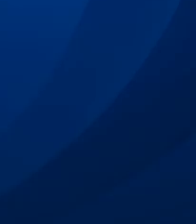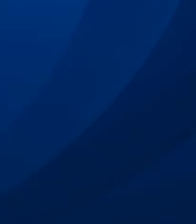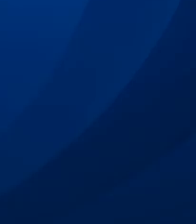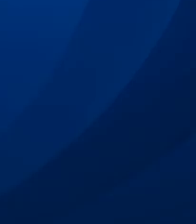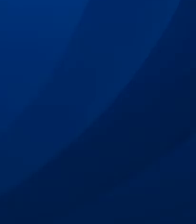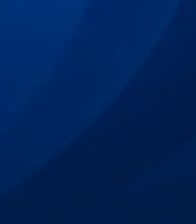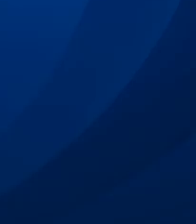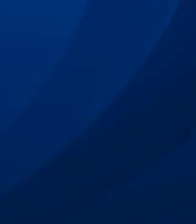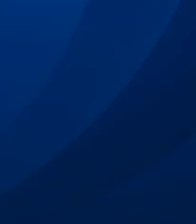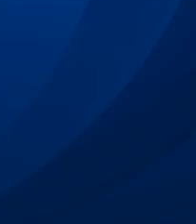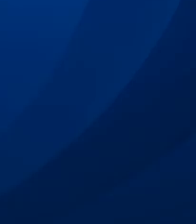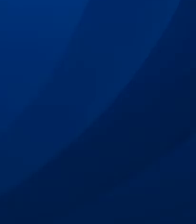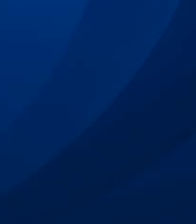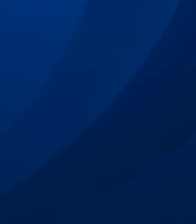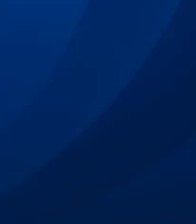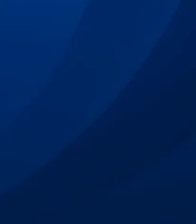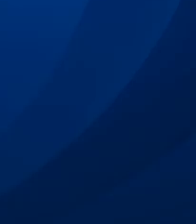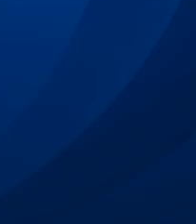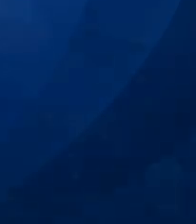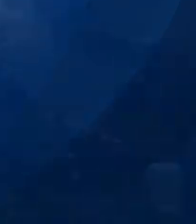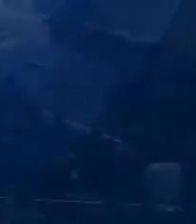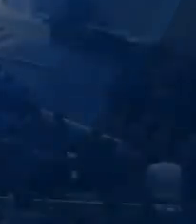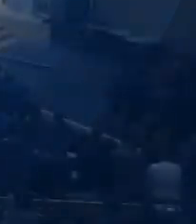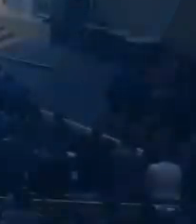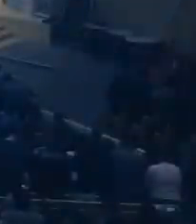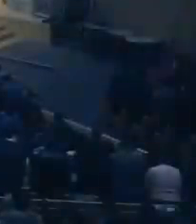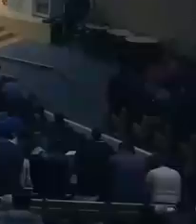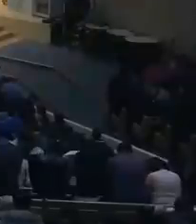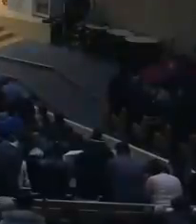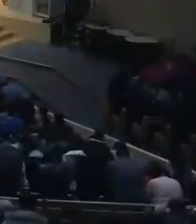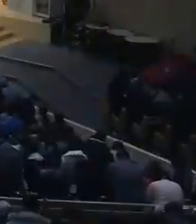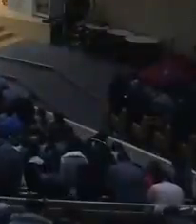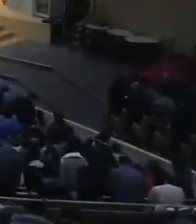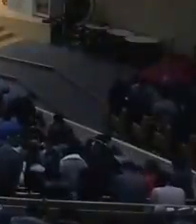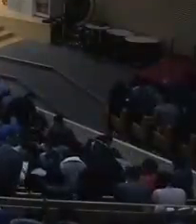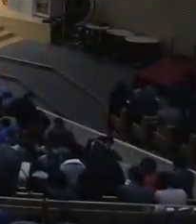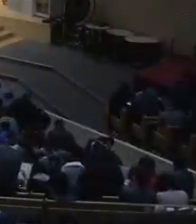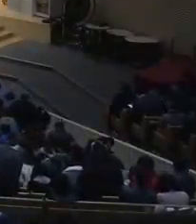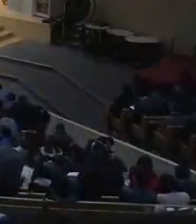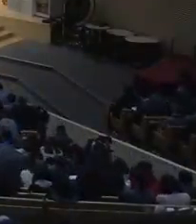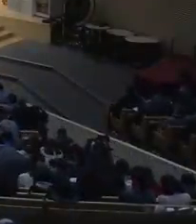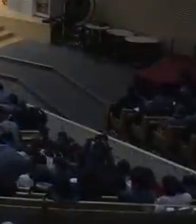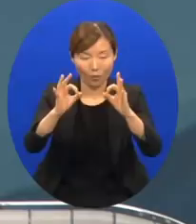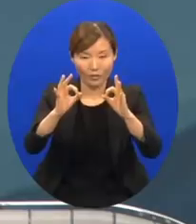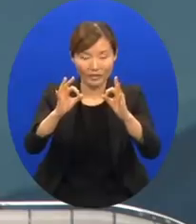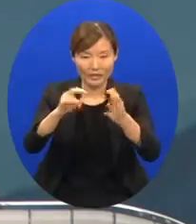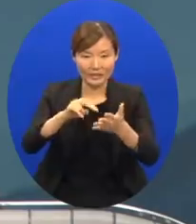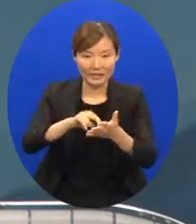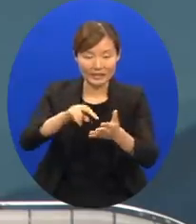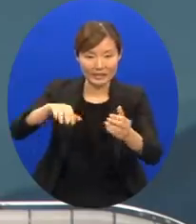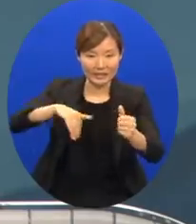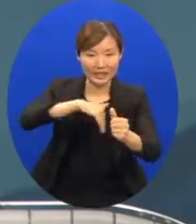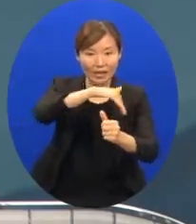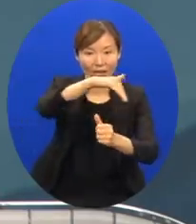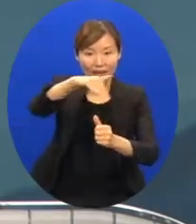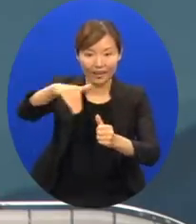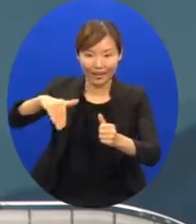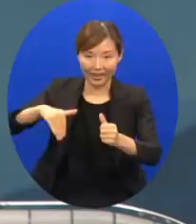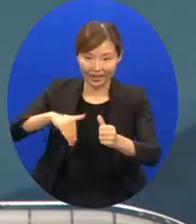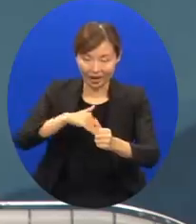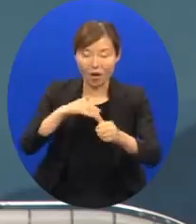마음에 갖고 있습니다 아멘 하나님의 말씀입니다 자리에 앉 되시겠습니다 오늘